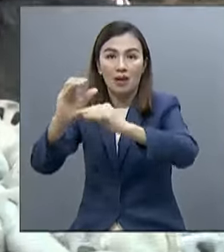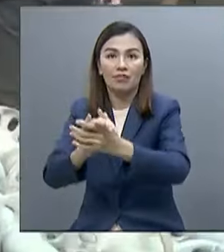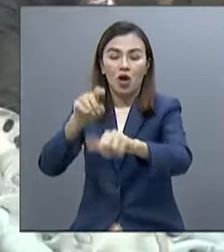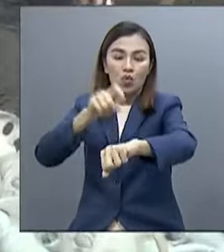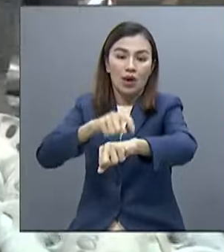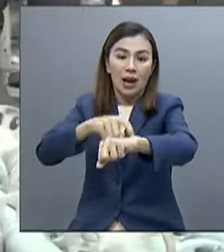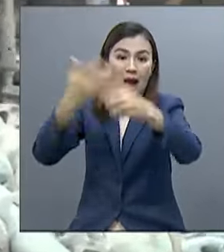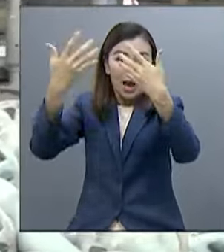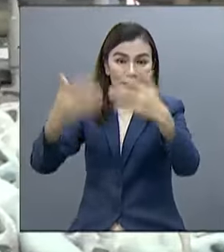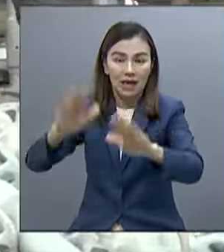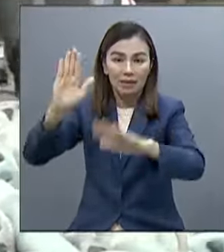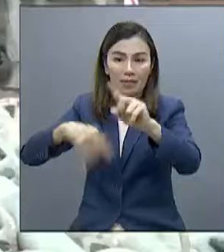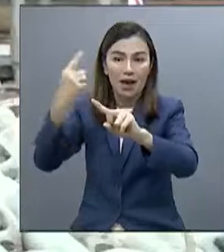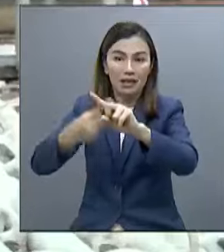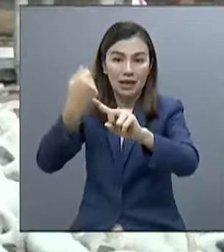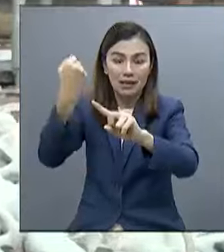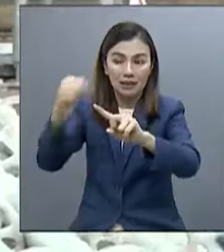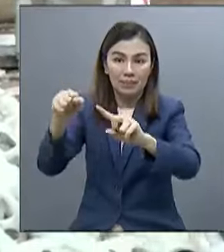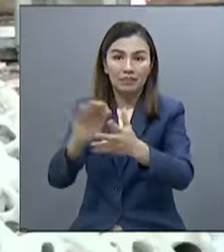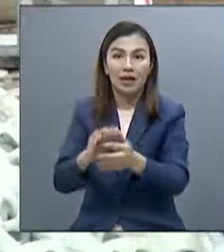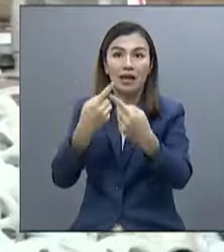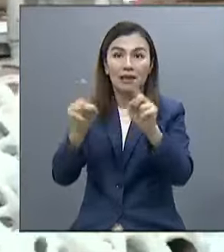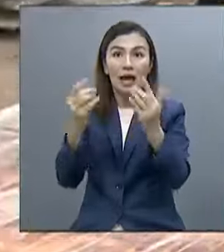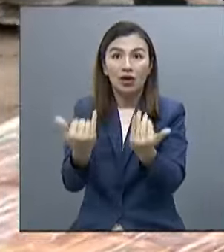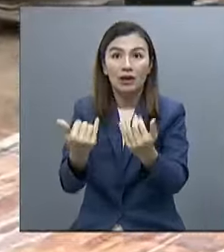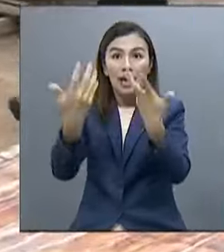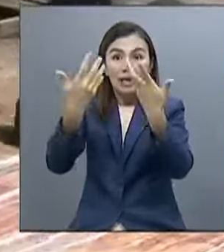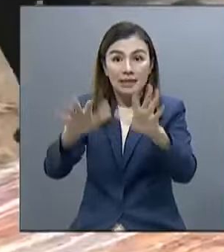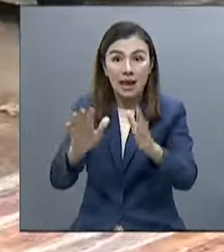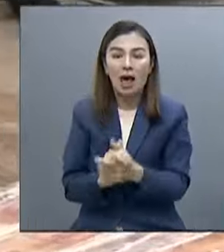แล้วเสร็จภายในเดือนตุลาคมนี้ตอนนี้ก่อสร้างเสร็จไปแล้วร้อยละ 70ค่ะ